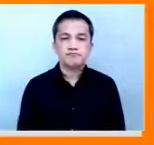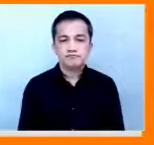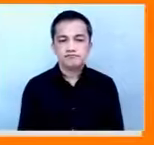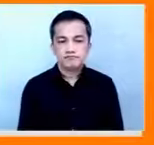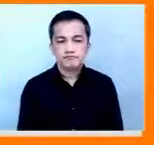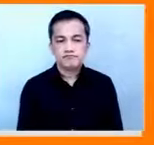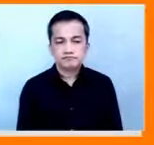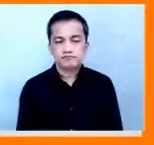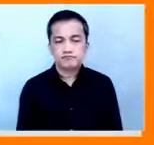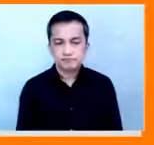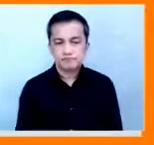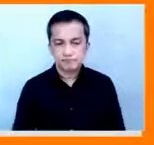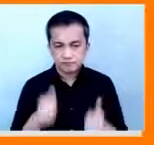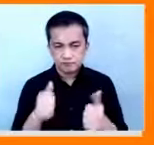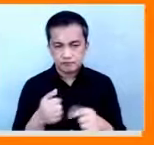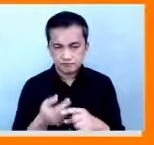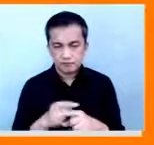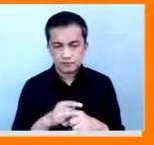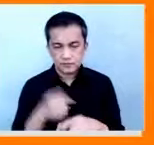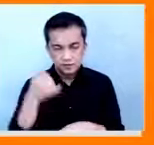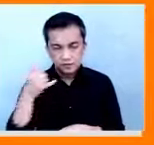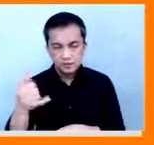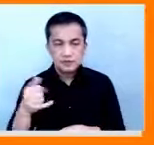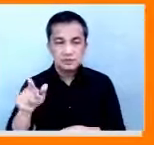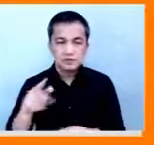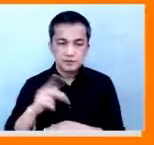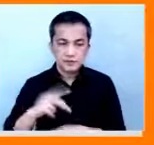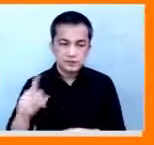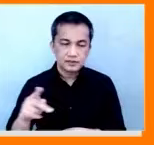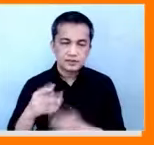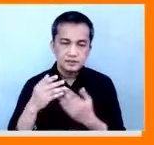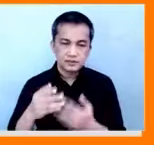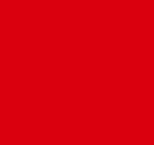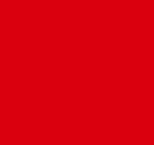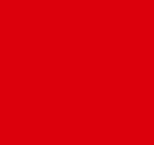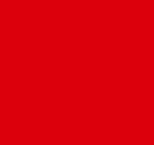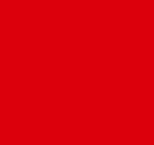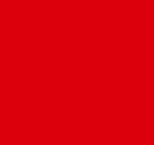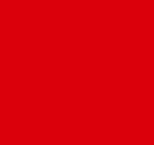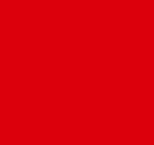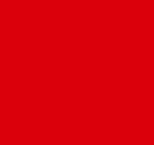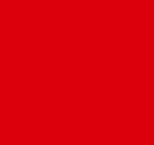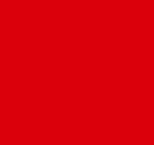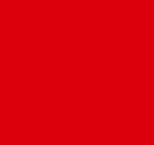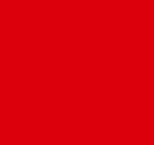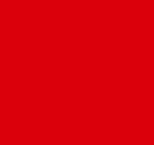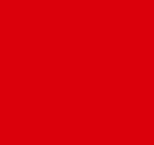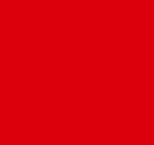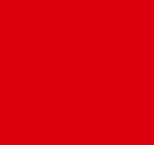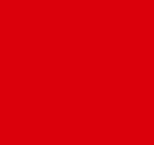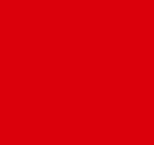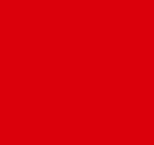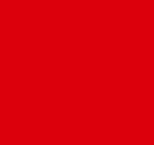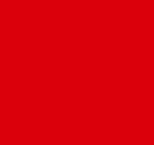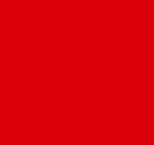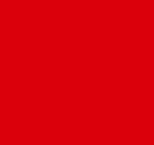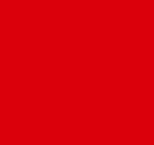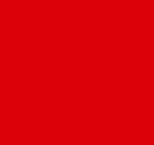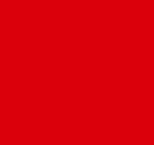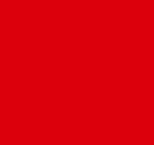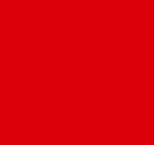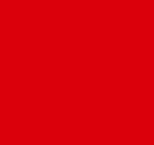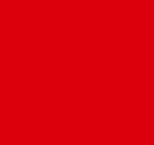Okay, nag-uulat mula sa linya ng telepono. Nasa Pampanga, maraming salamat. Maricel Halili. Mga kapatid, Luchi Cruz Valdez